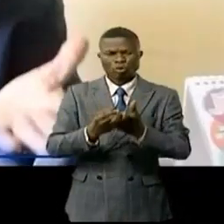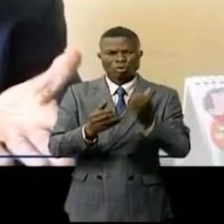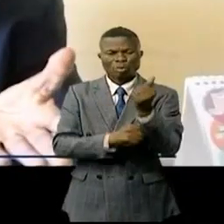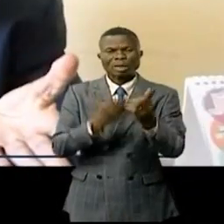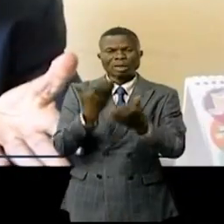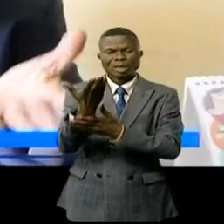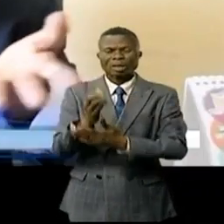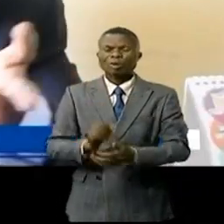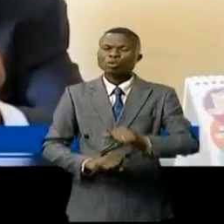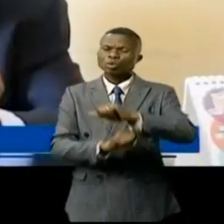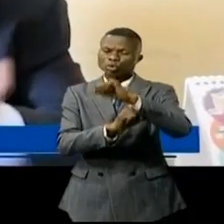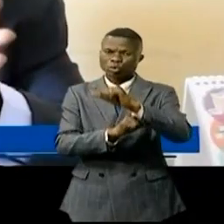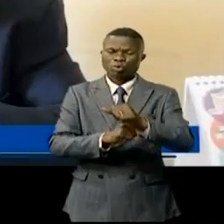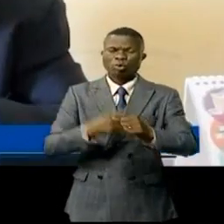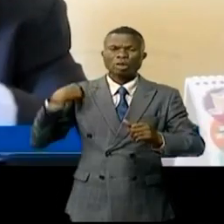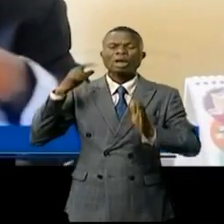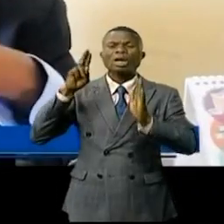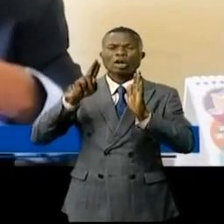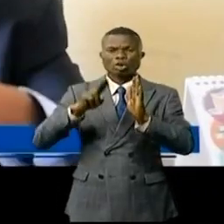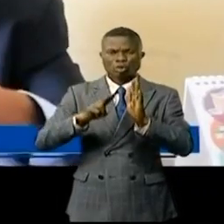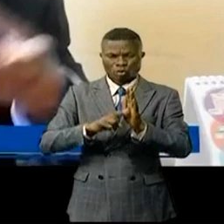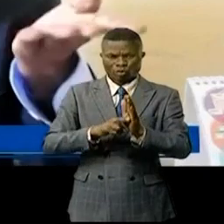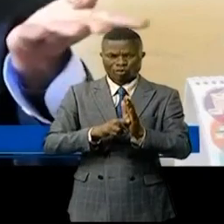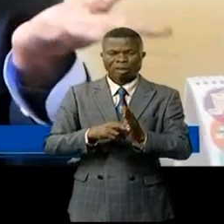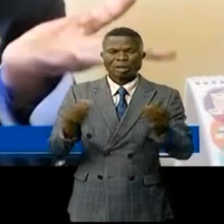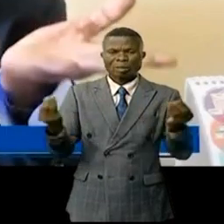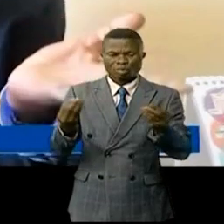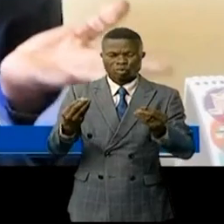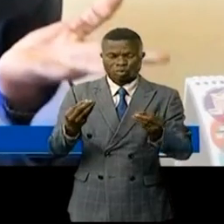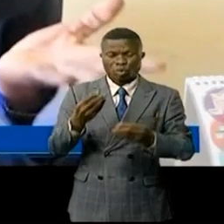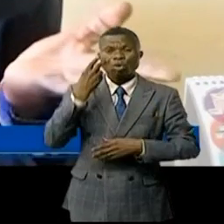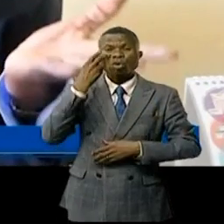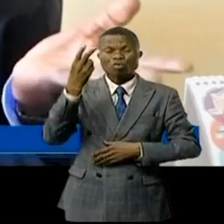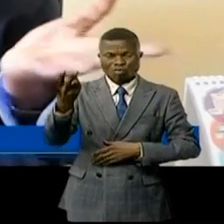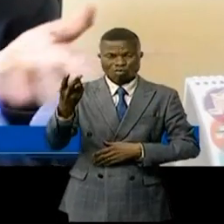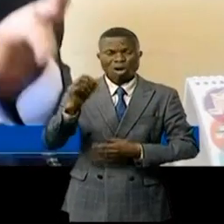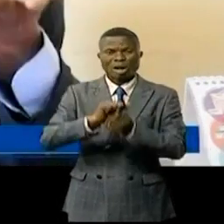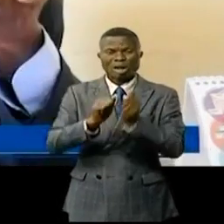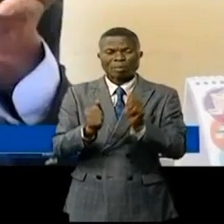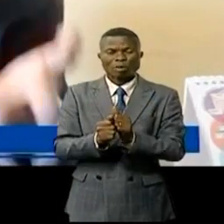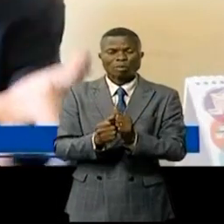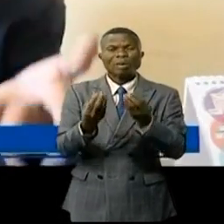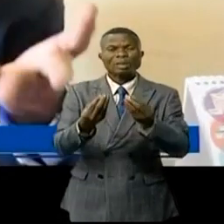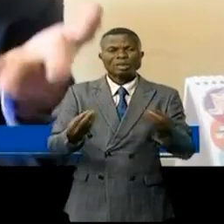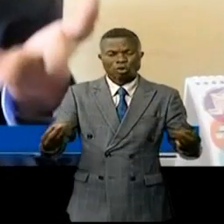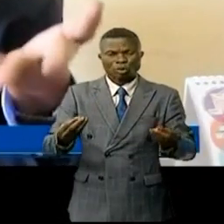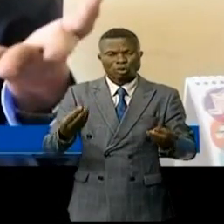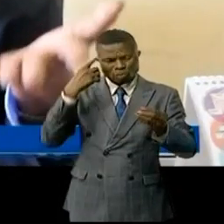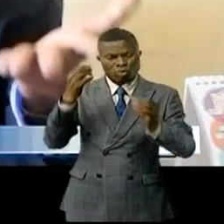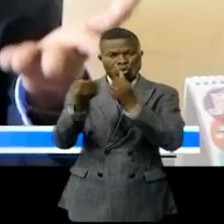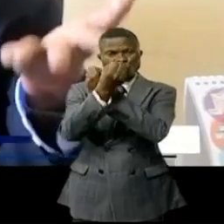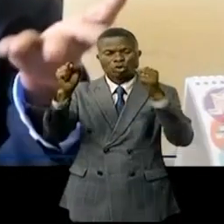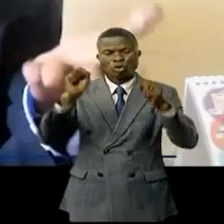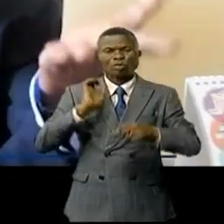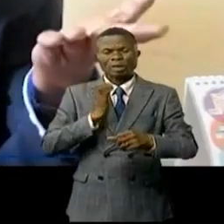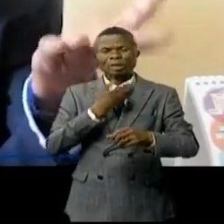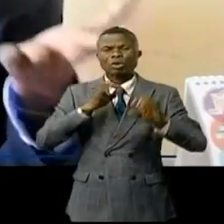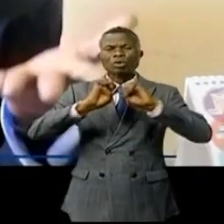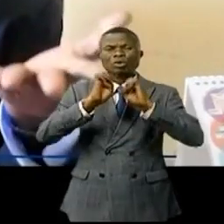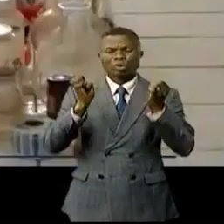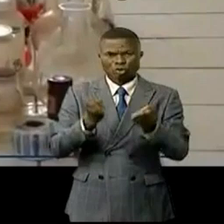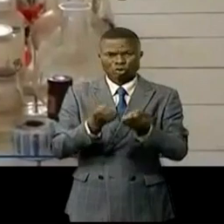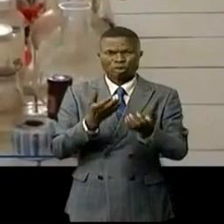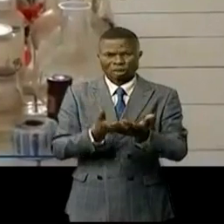et j'aimerais profiter de son séjour ici pour qu'il vienne voir, visiter notre entreprise, le fleuron, qui fut le fleuron